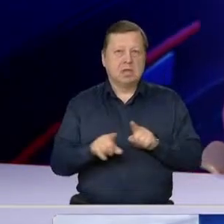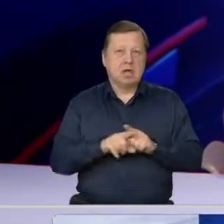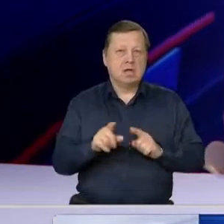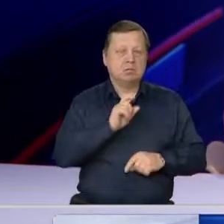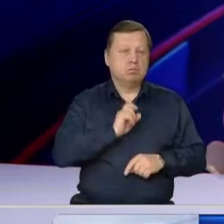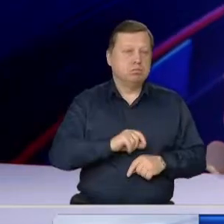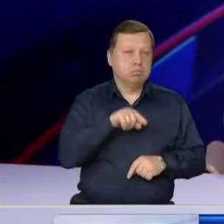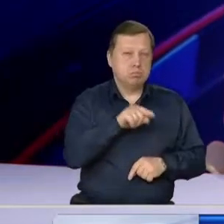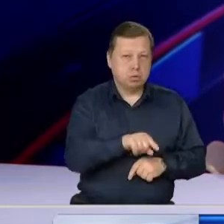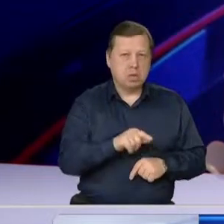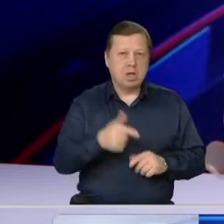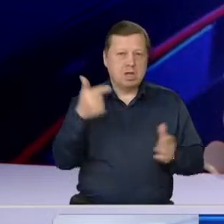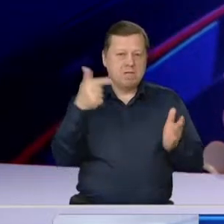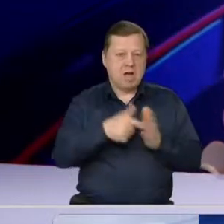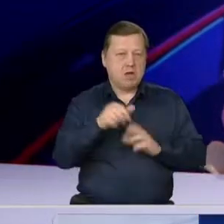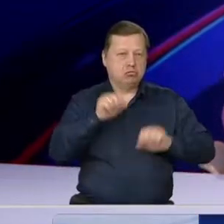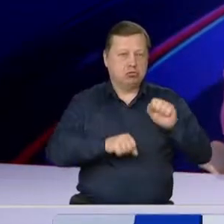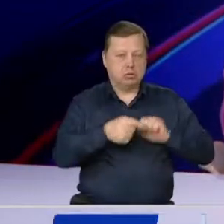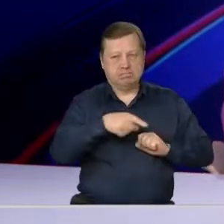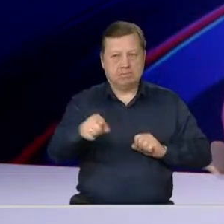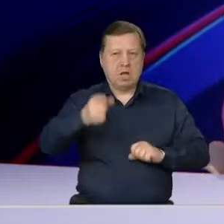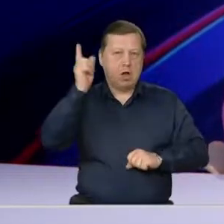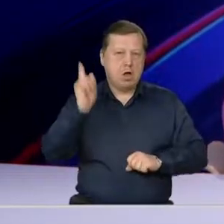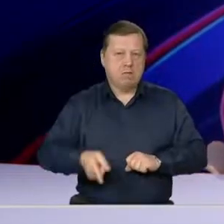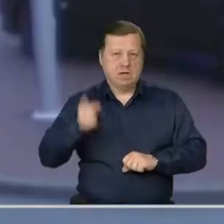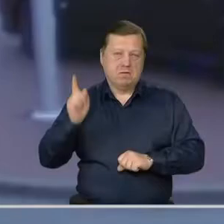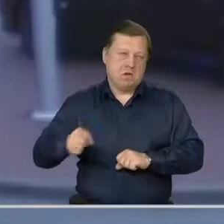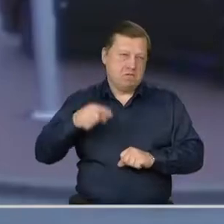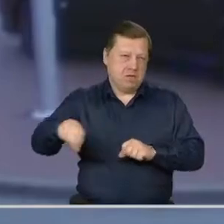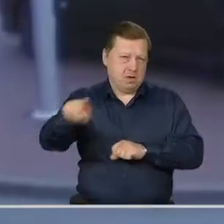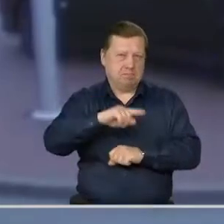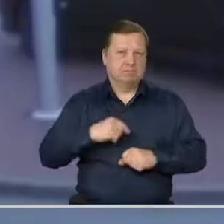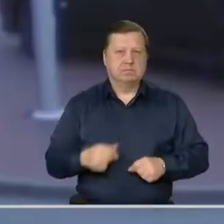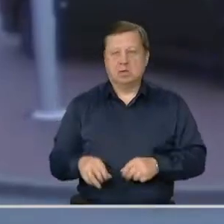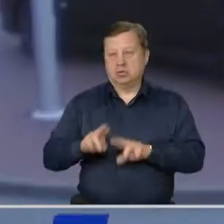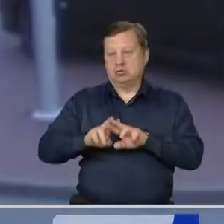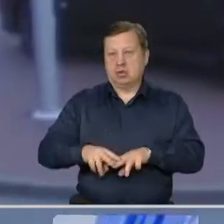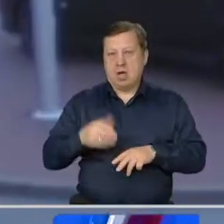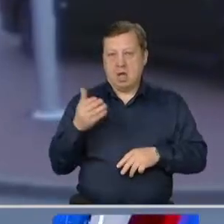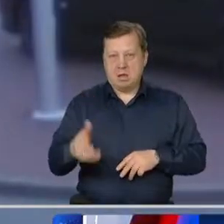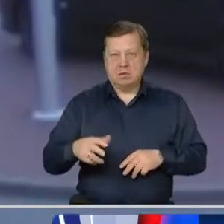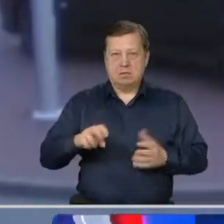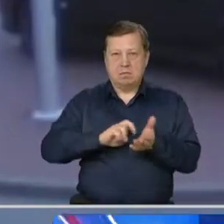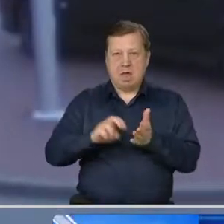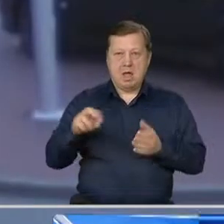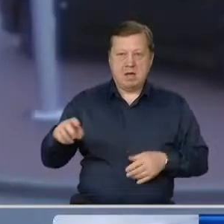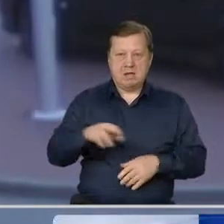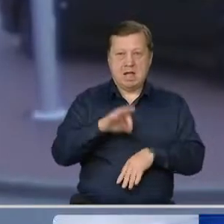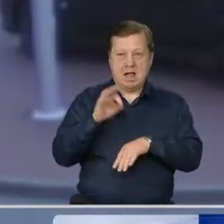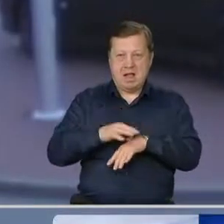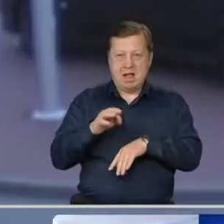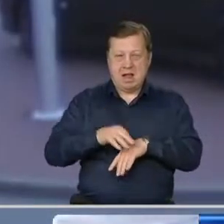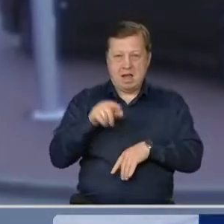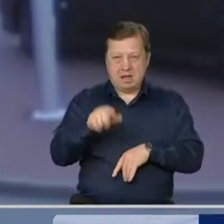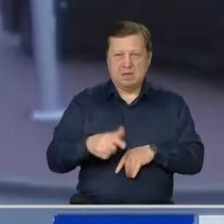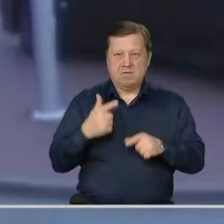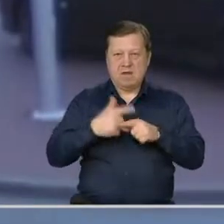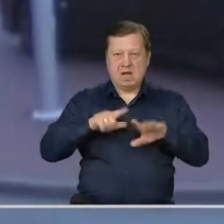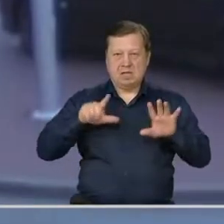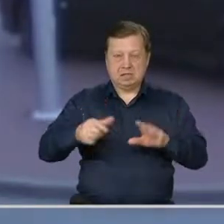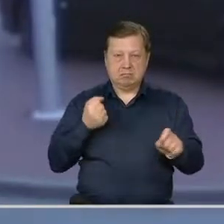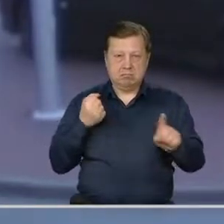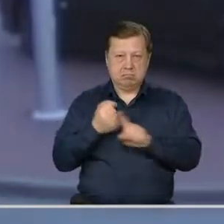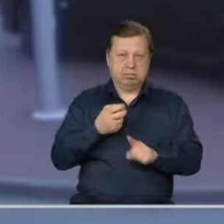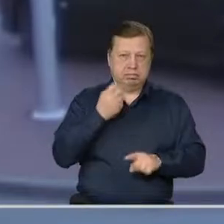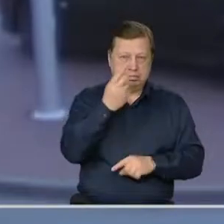w pełnym zakresie dwóch tysięcy sędziów Jan Korab Rzeszów przejście dla pieszych ZnanyLekarz przejeżdża 27-latka w